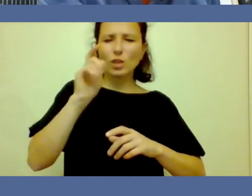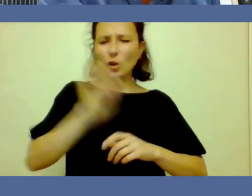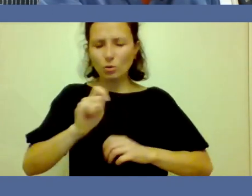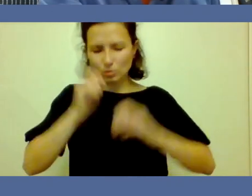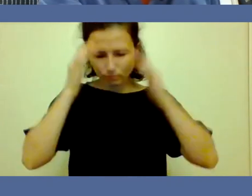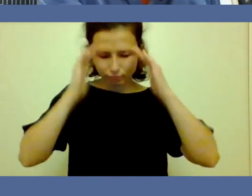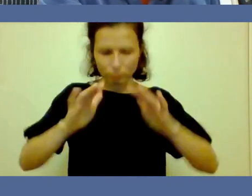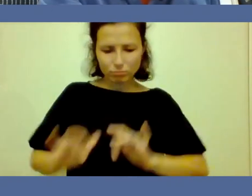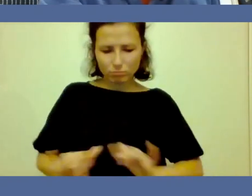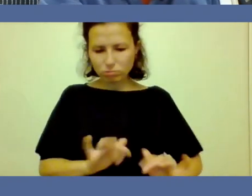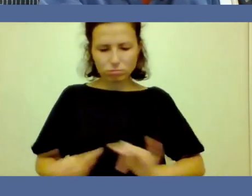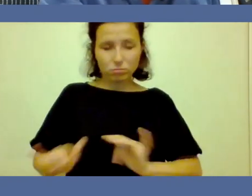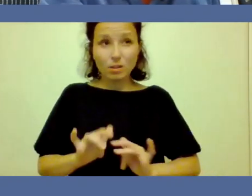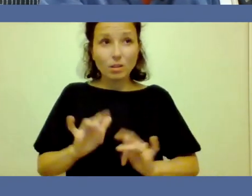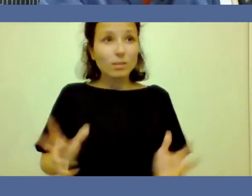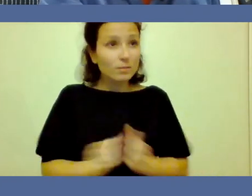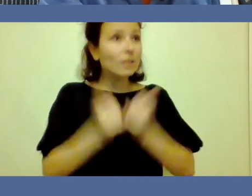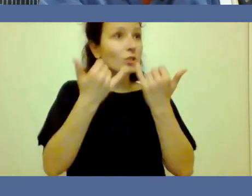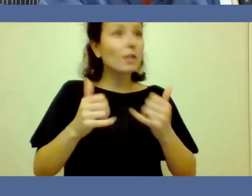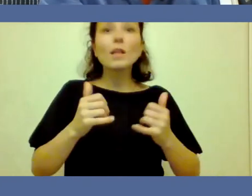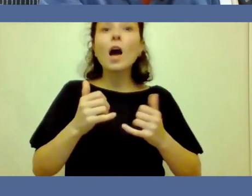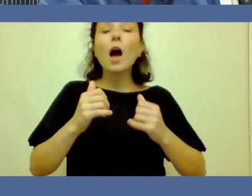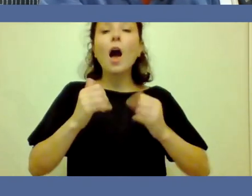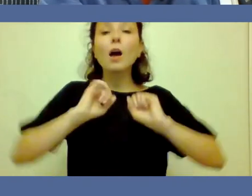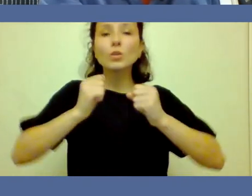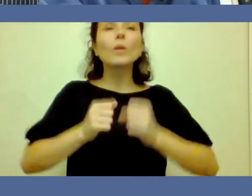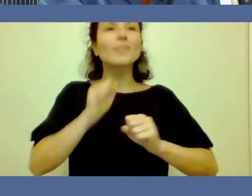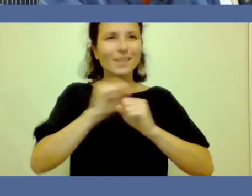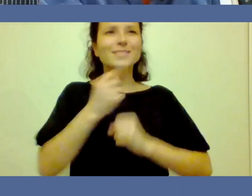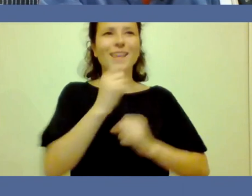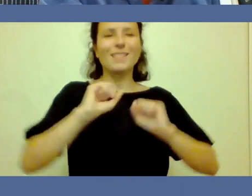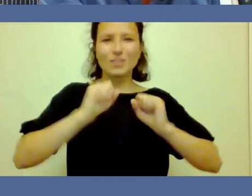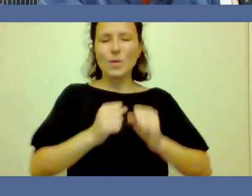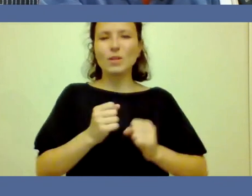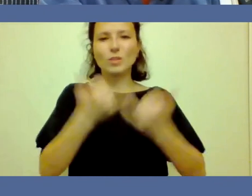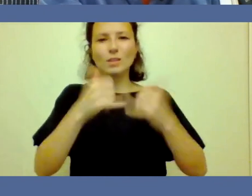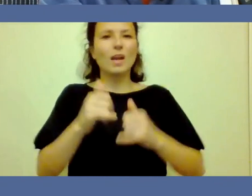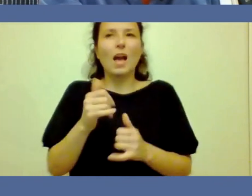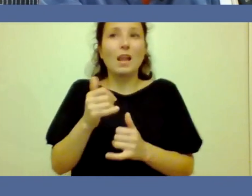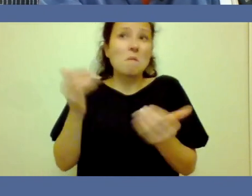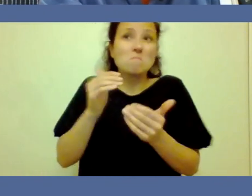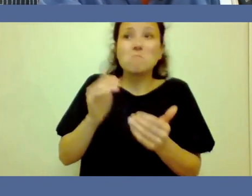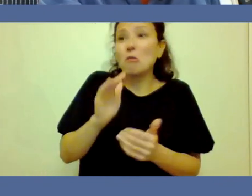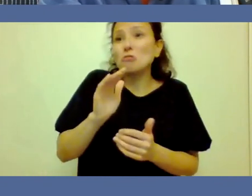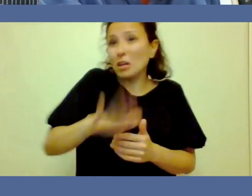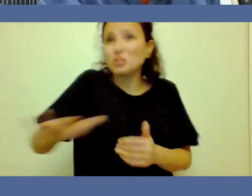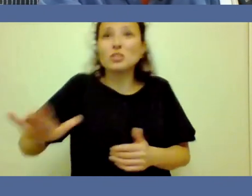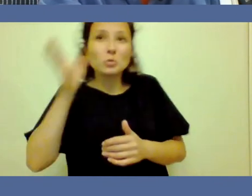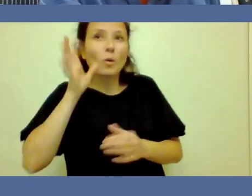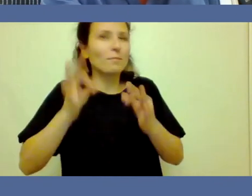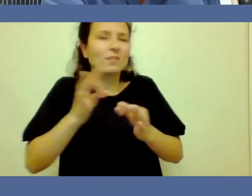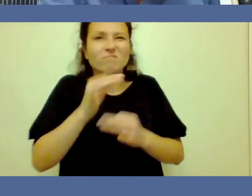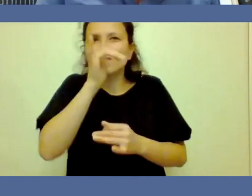który... I w ogóle inną działalność, która by mnie tak... No jest jeszcze jedna taka działalność, ale nie, może dzieci tego słuchają, to nie można tym mówić, bo jest